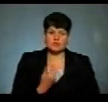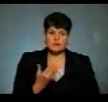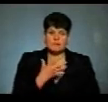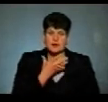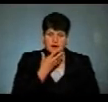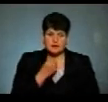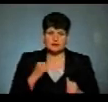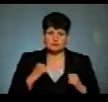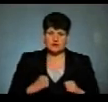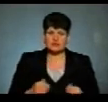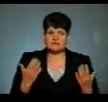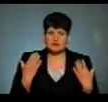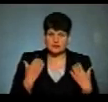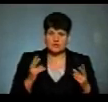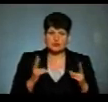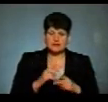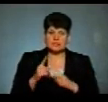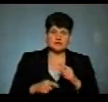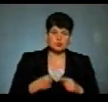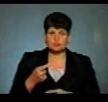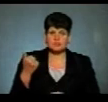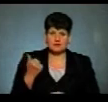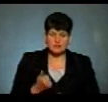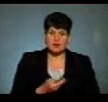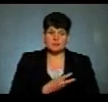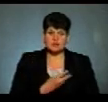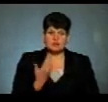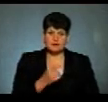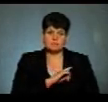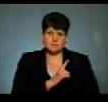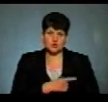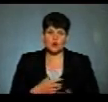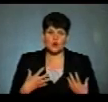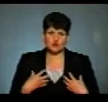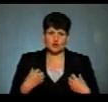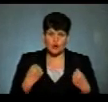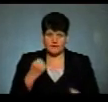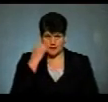і спокійних вихідних. Зустрінемося наступного тижня. А я бажаю міцного здоров'я. Дякую.